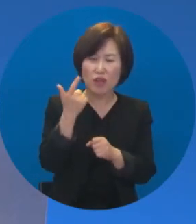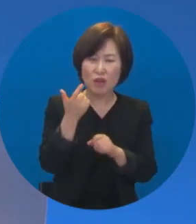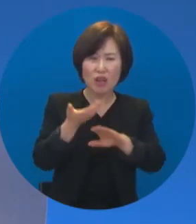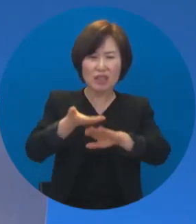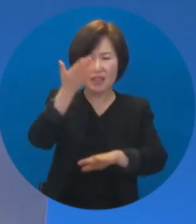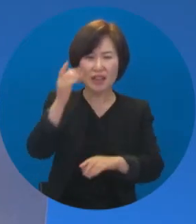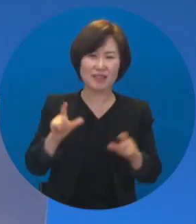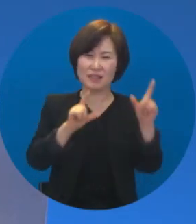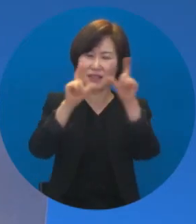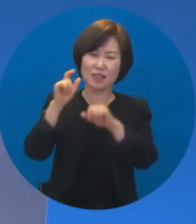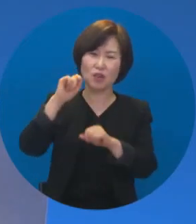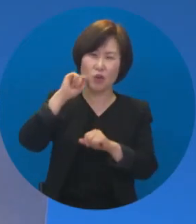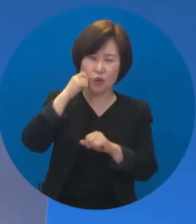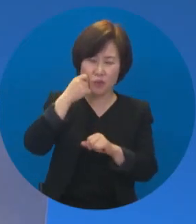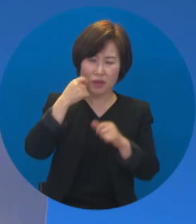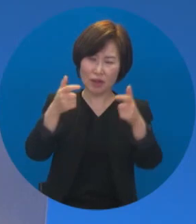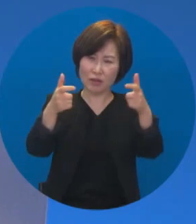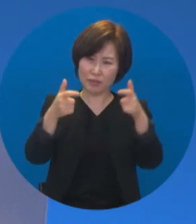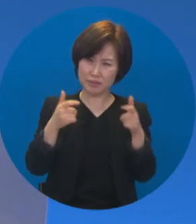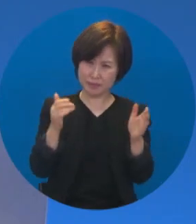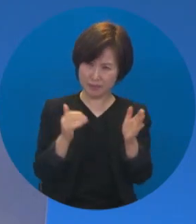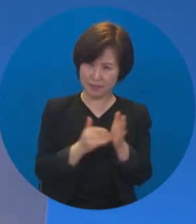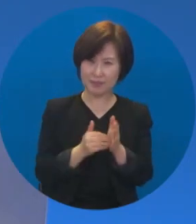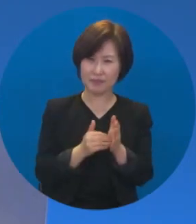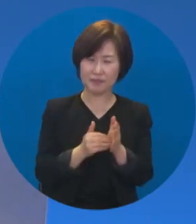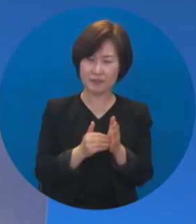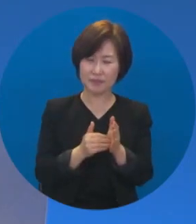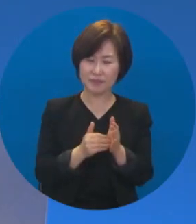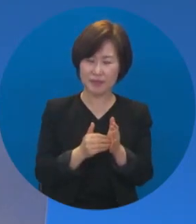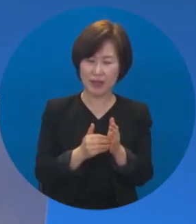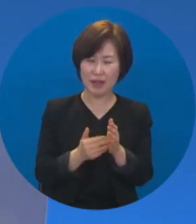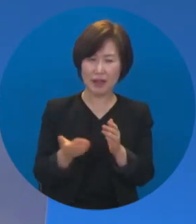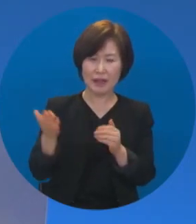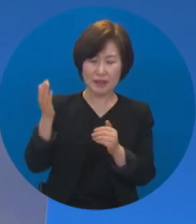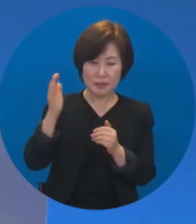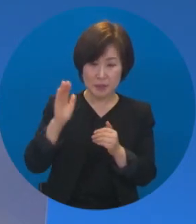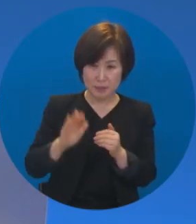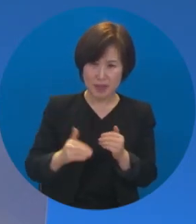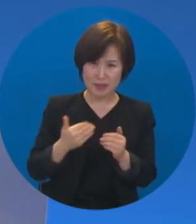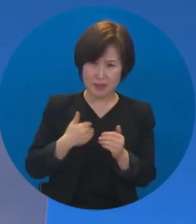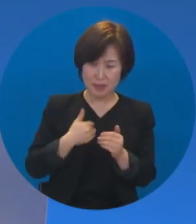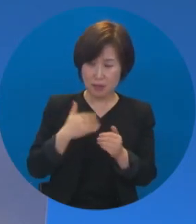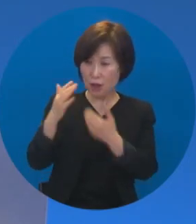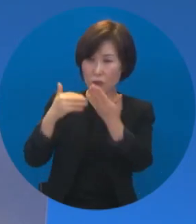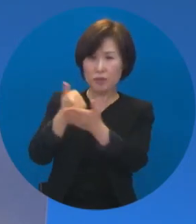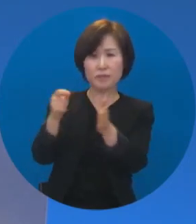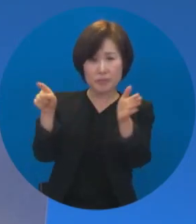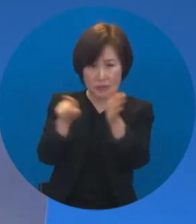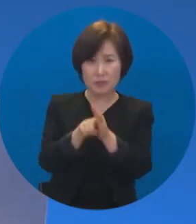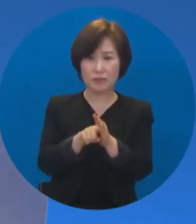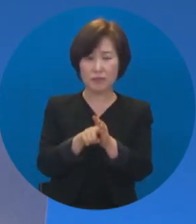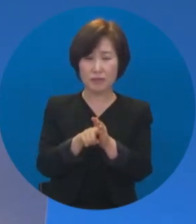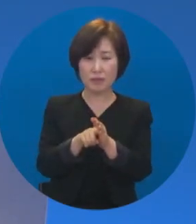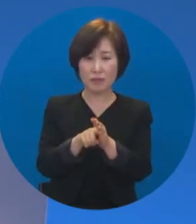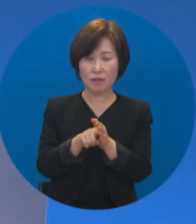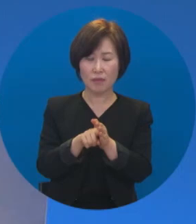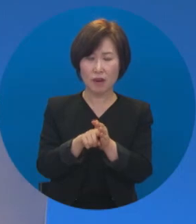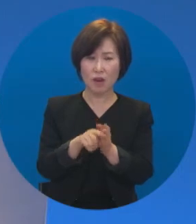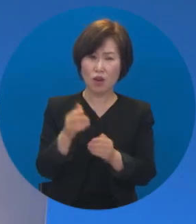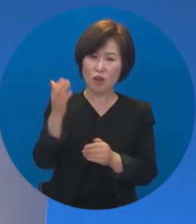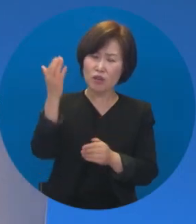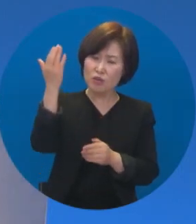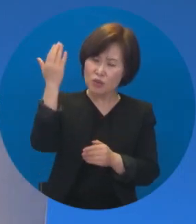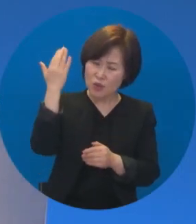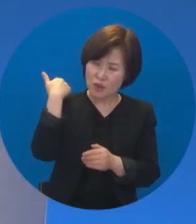못할 겁니다 라고 말했어요. 하지만 저는 그럼에도 불구하고 믿음이 있었어요. 왜냐하면 제가 이전에는